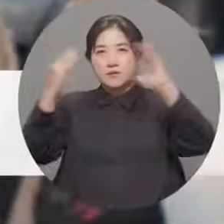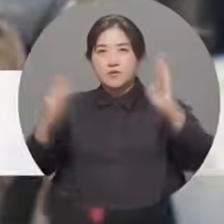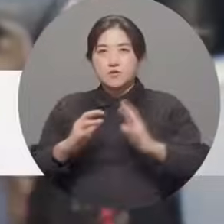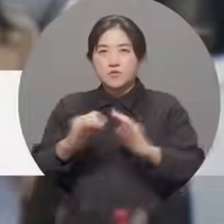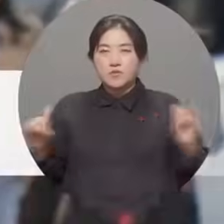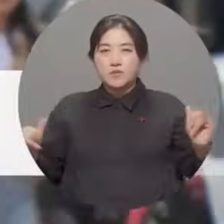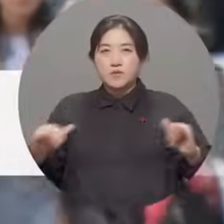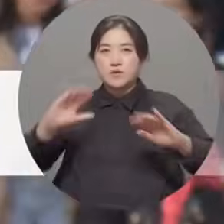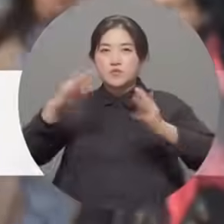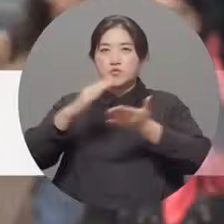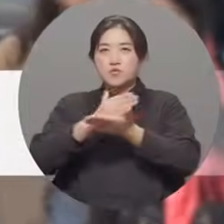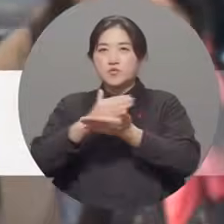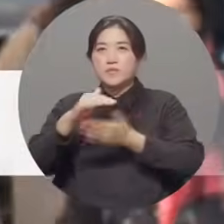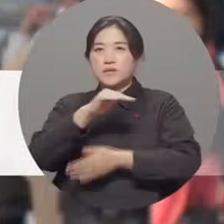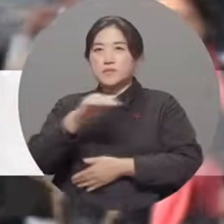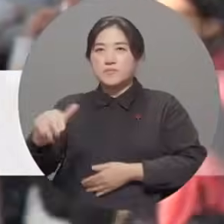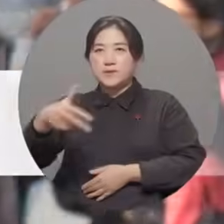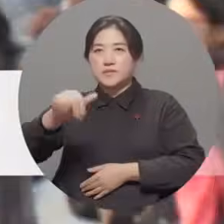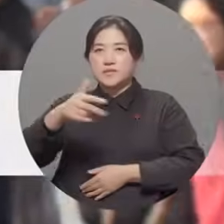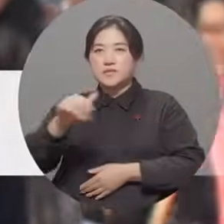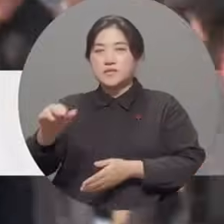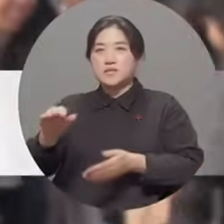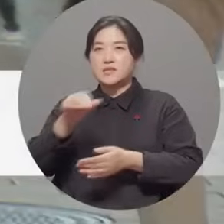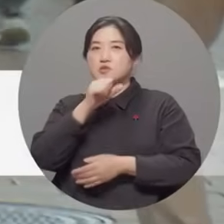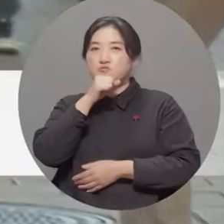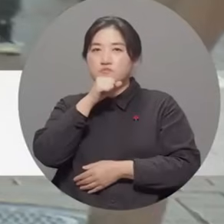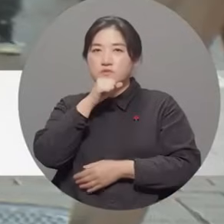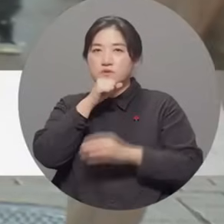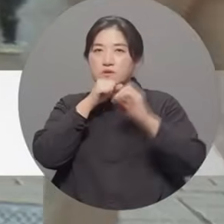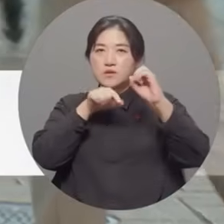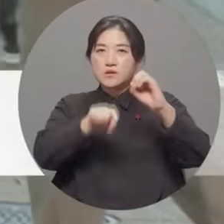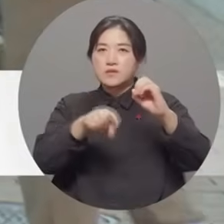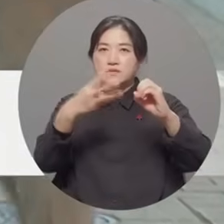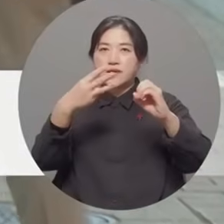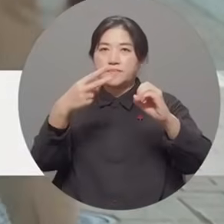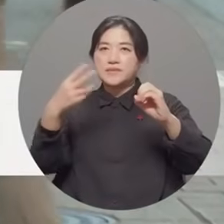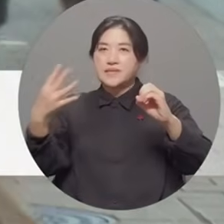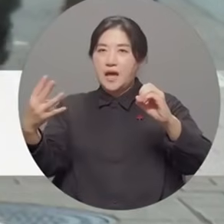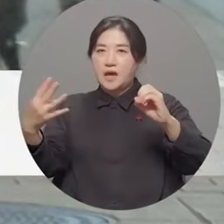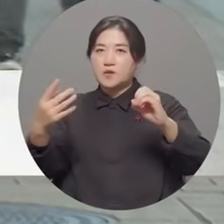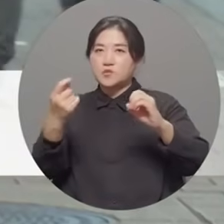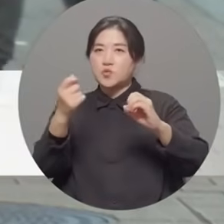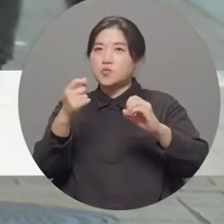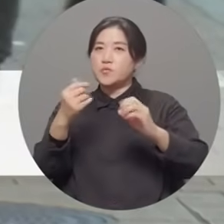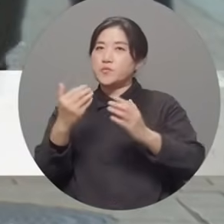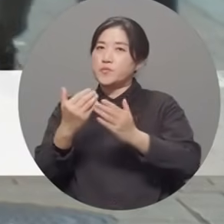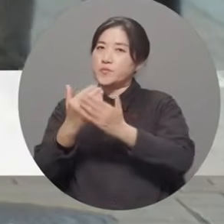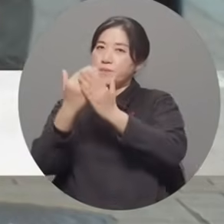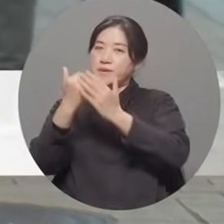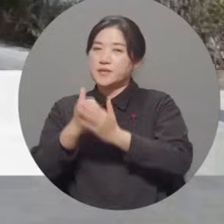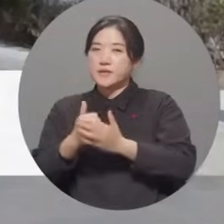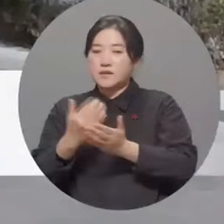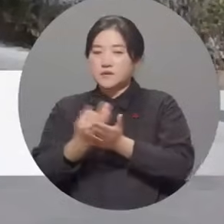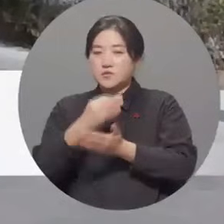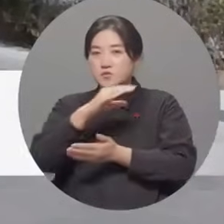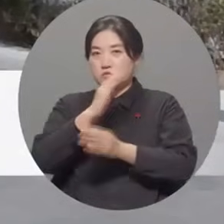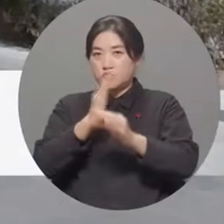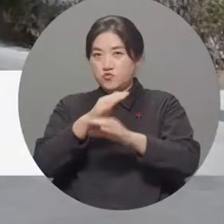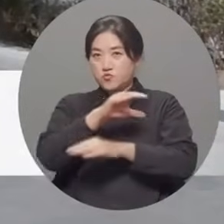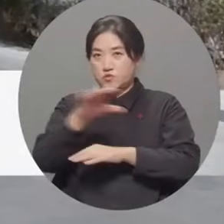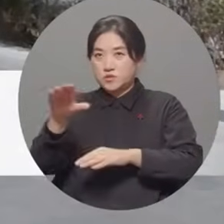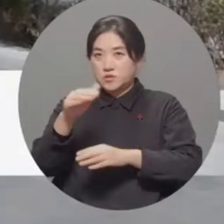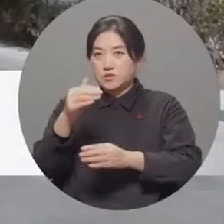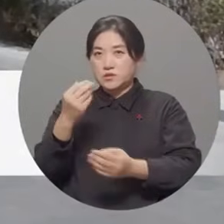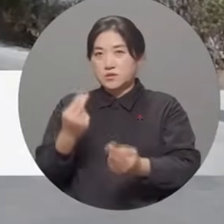전체 국민의 소득 분배 지표인 지니 계수는 0.324로 소폭 개선이 됐지만 중위소득 이하 계층의